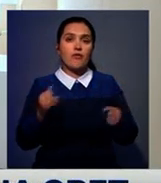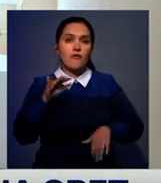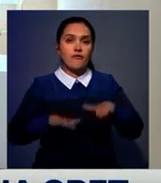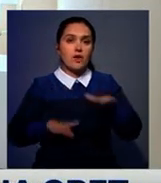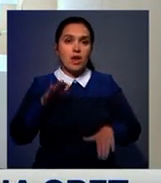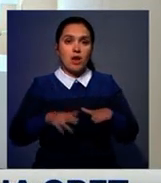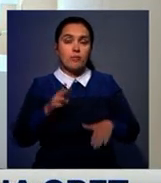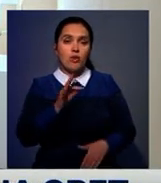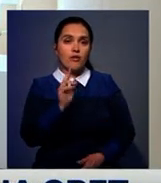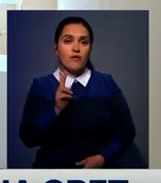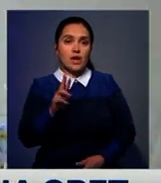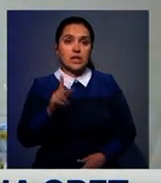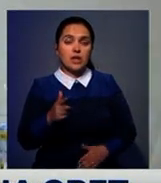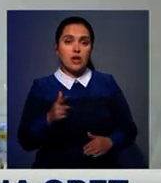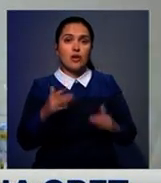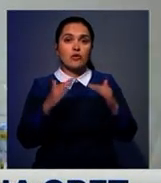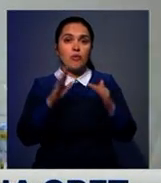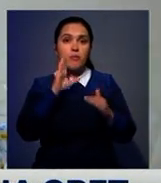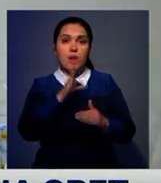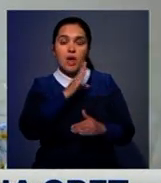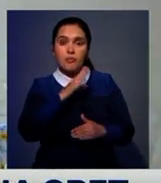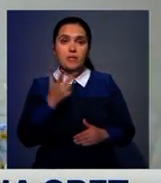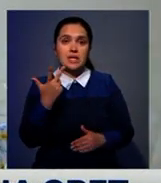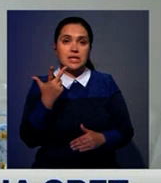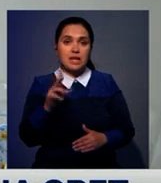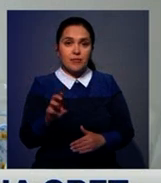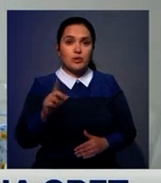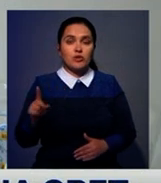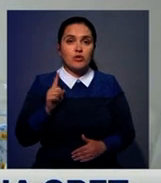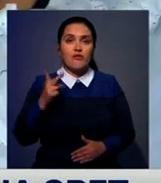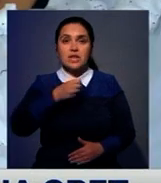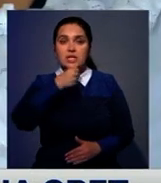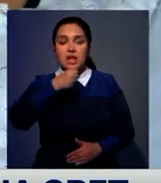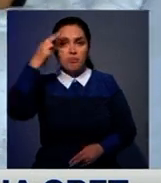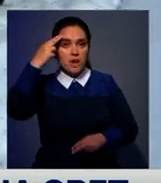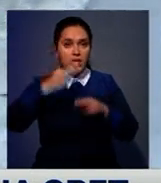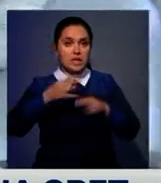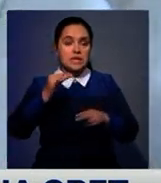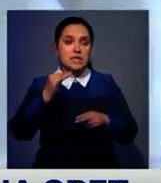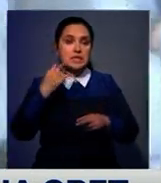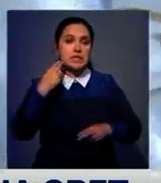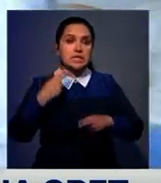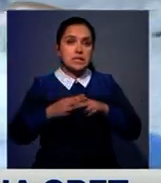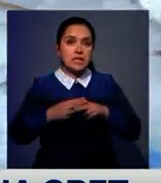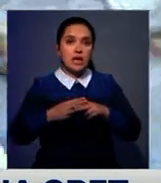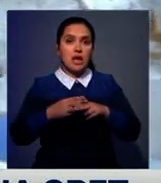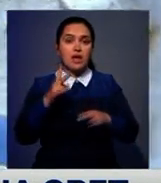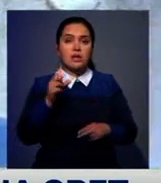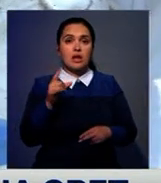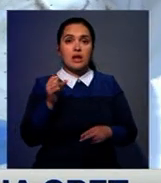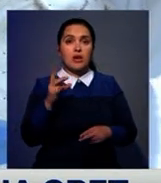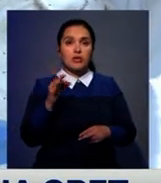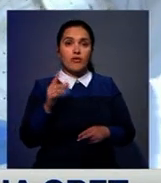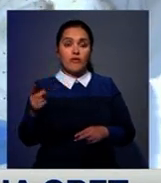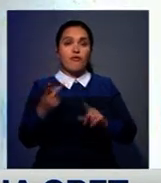весом более чем по 2 килограмма. Дома маму с новорожденной тройни ждут 2 старших брата и сестра. А Динара Нарханова